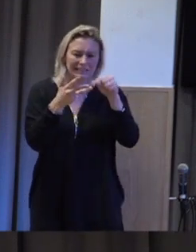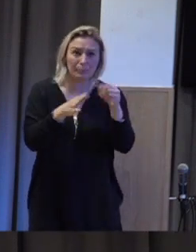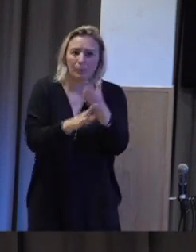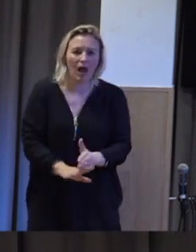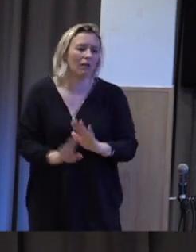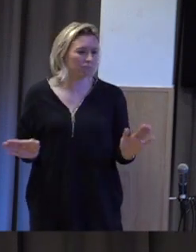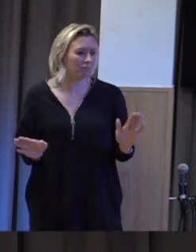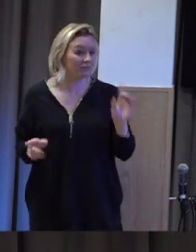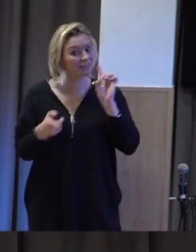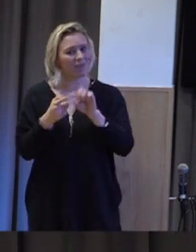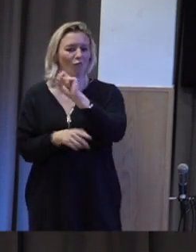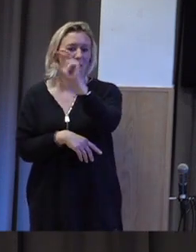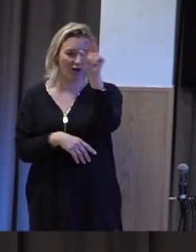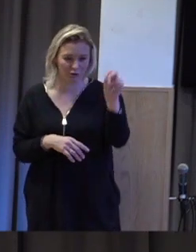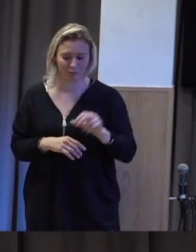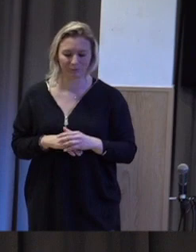prêt.